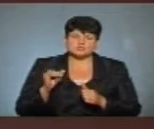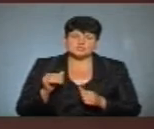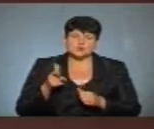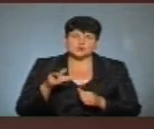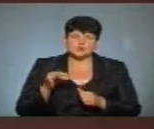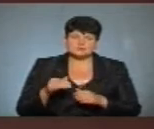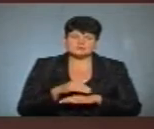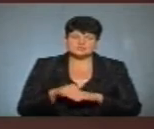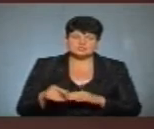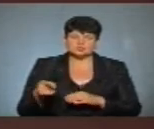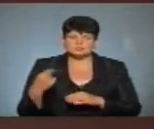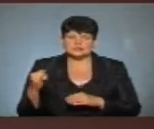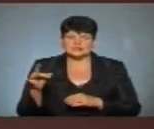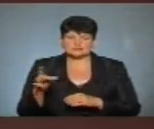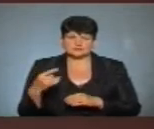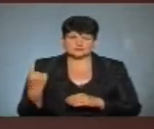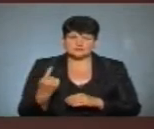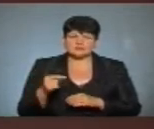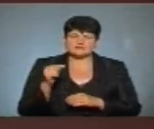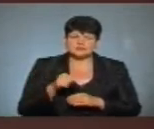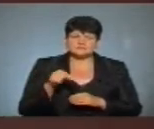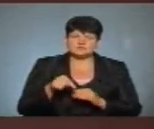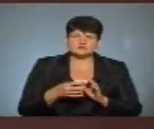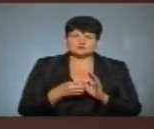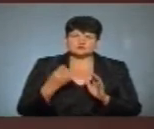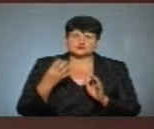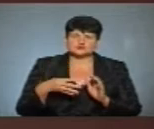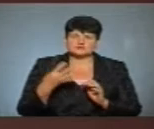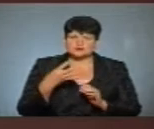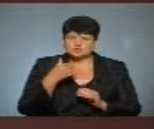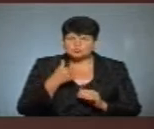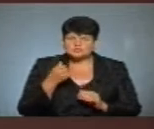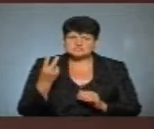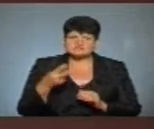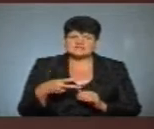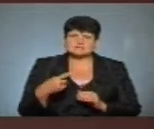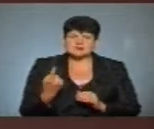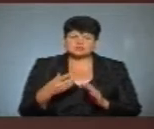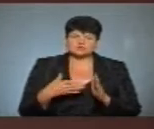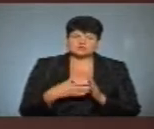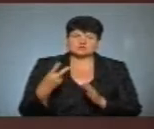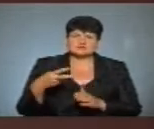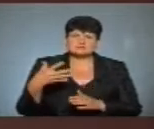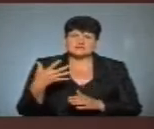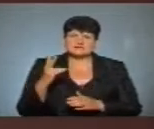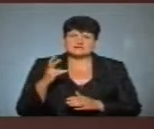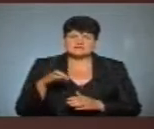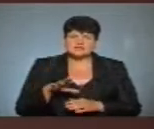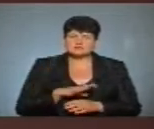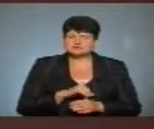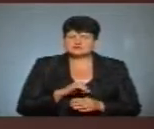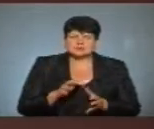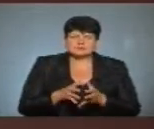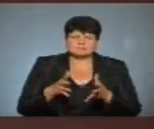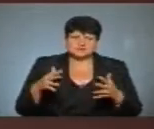межі Тернопільщини та Рівненщини. Там у 1944 році з 21 по 25 квітня був найбільший